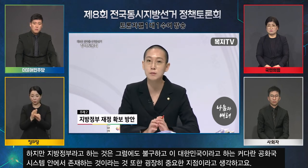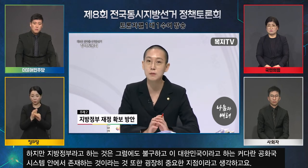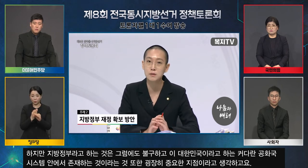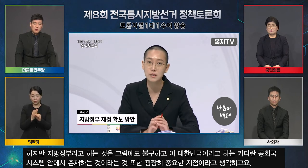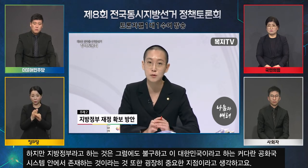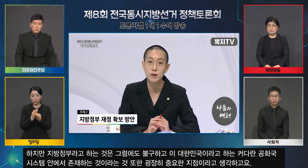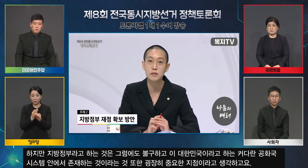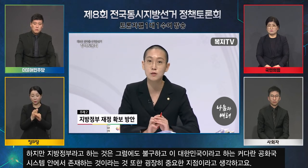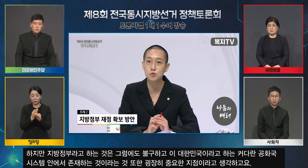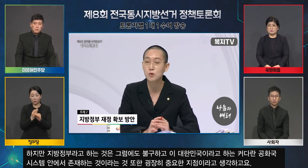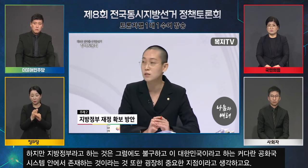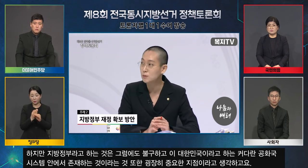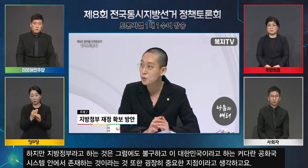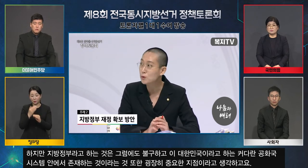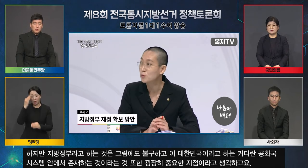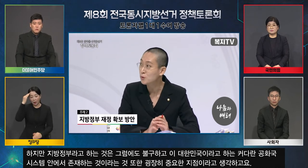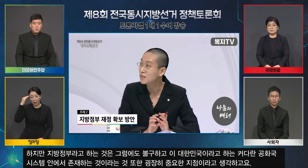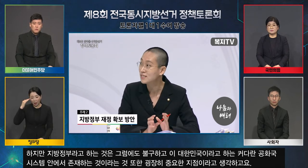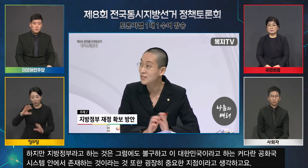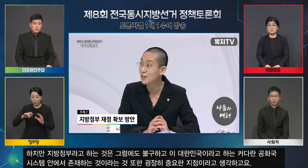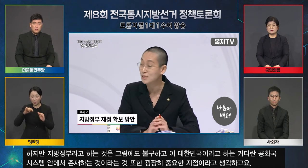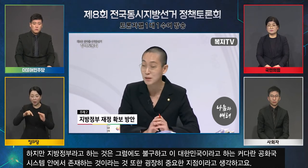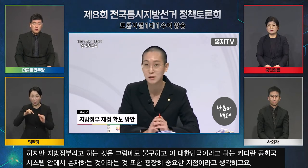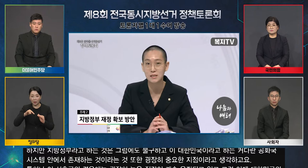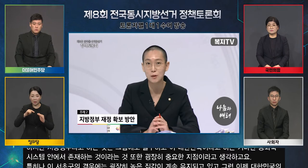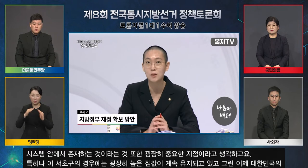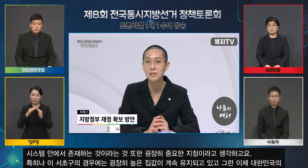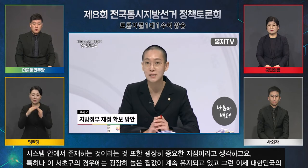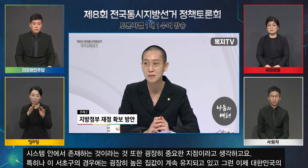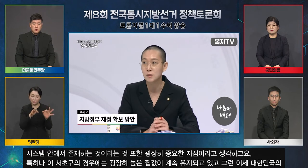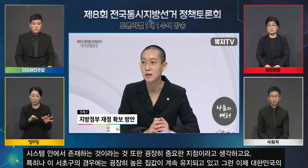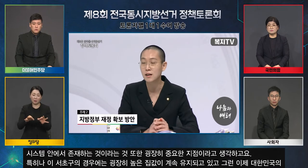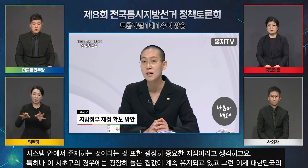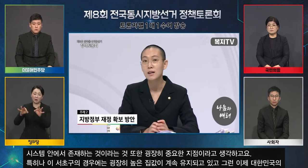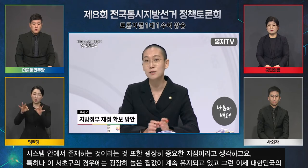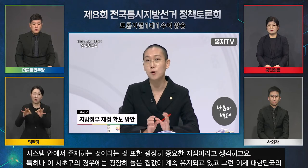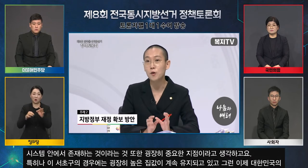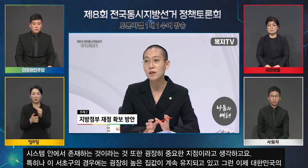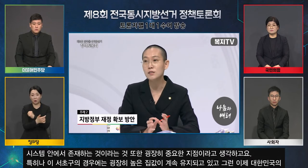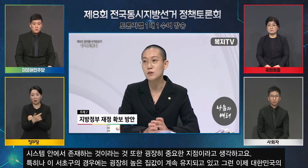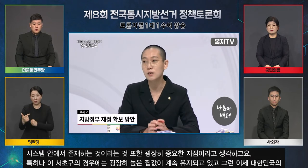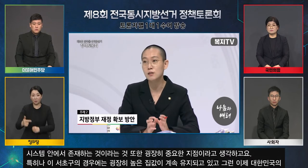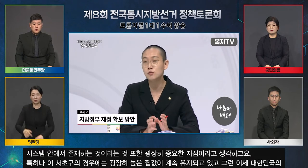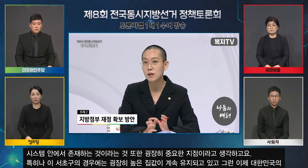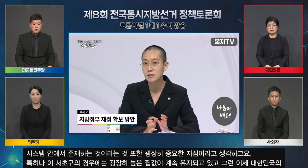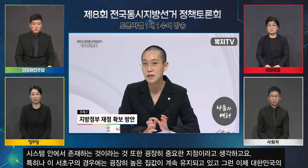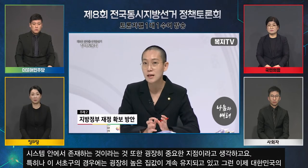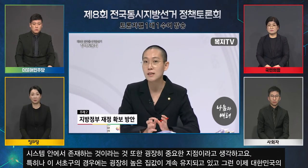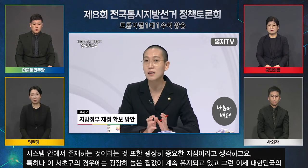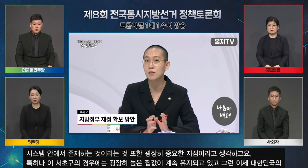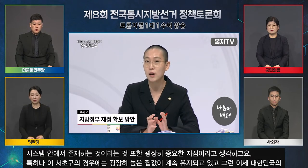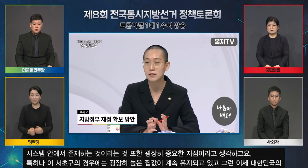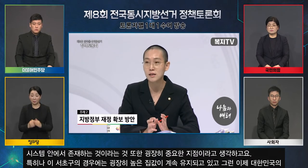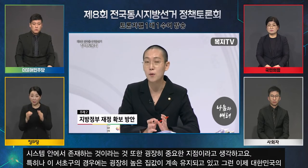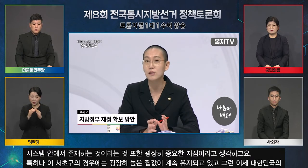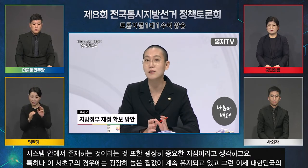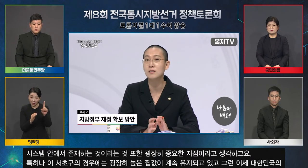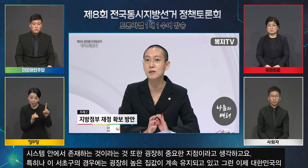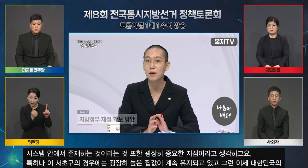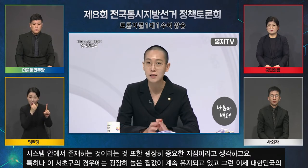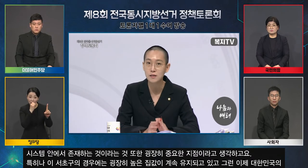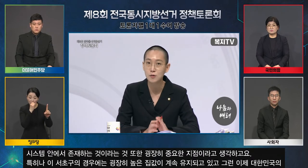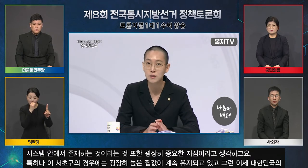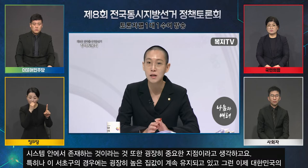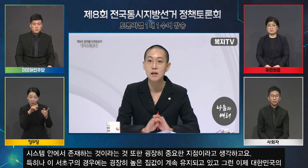부동산 집값에 굉장히 중요한 지표로 또 그 지역의 집값이 작용하지 않습니까? 그래서 거기에서 이 1주택자에 대한 과세가